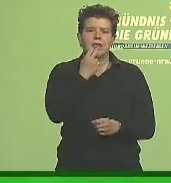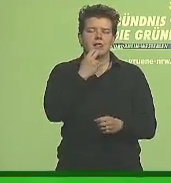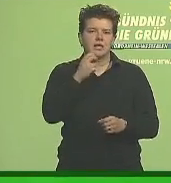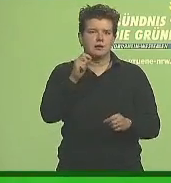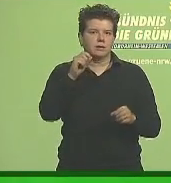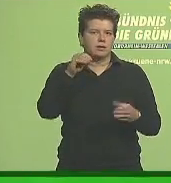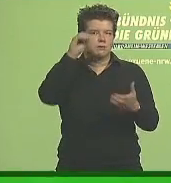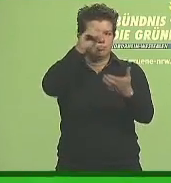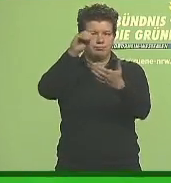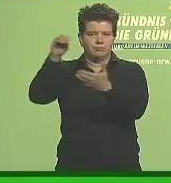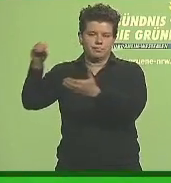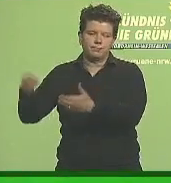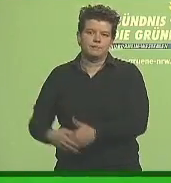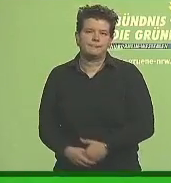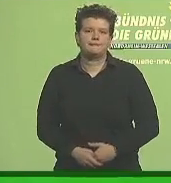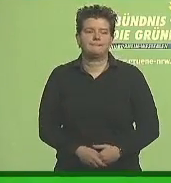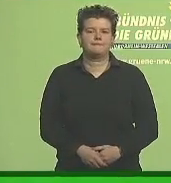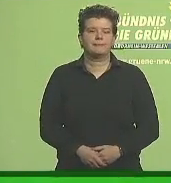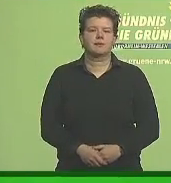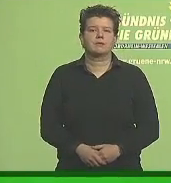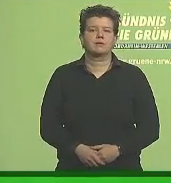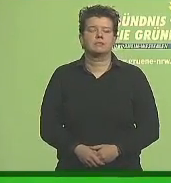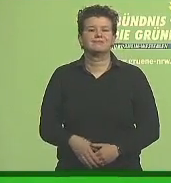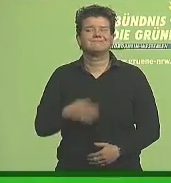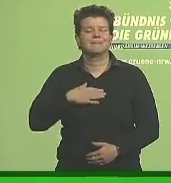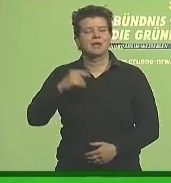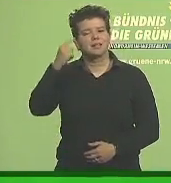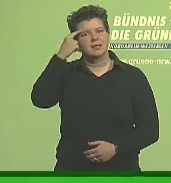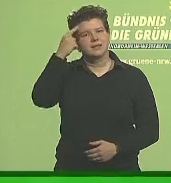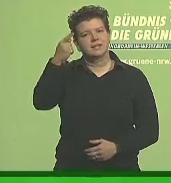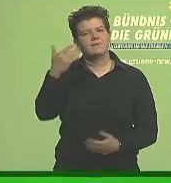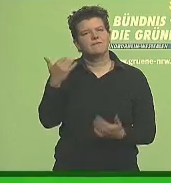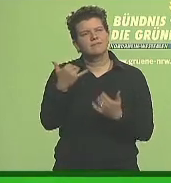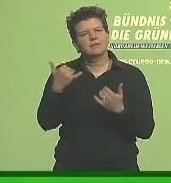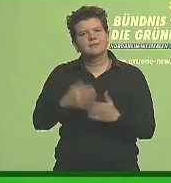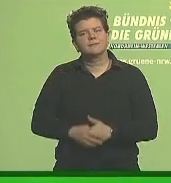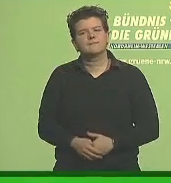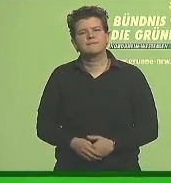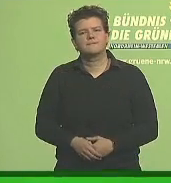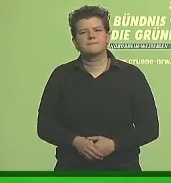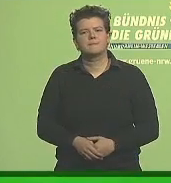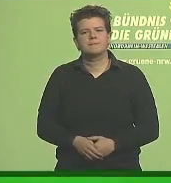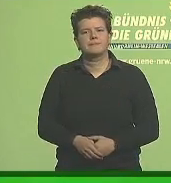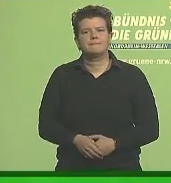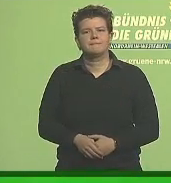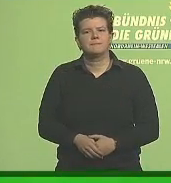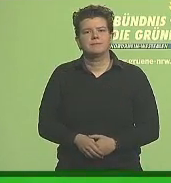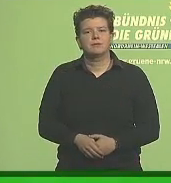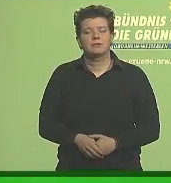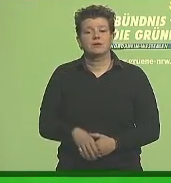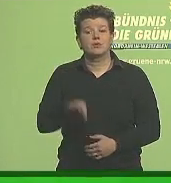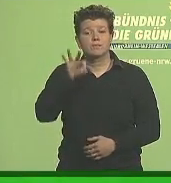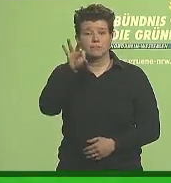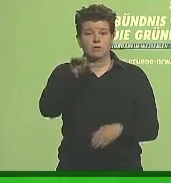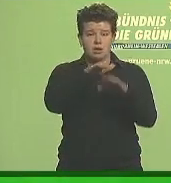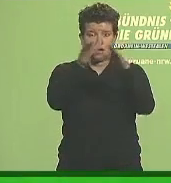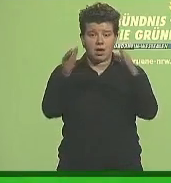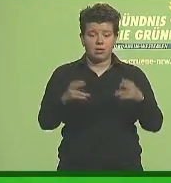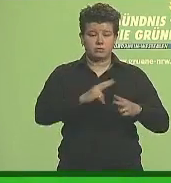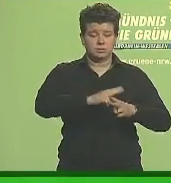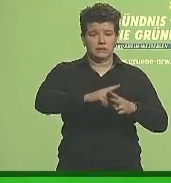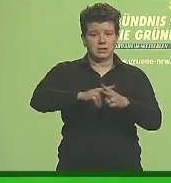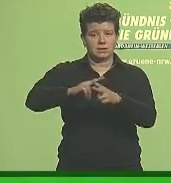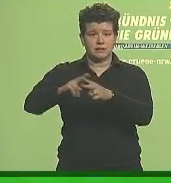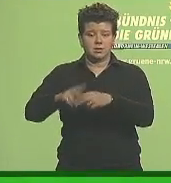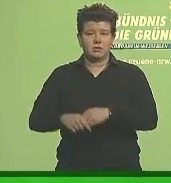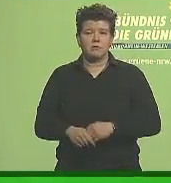Anregung: Wie wäre es, wenn wir für die energetische Gebäudesanierung eine stärkere Bezuschussung anvisieren? Ich denke